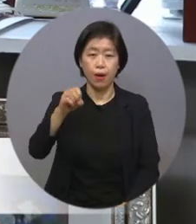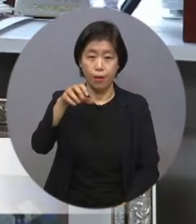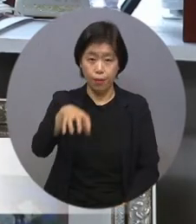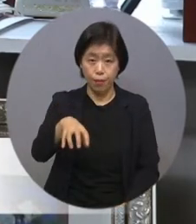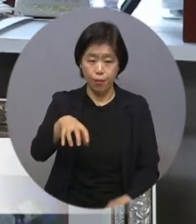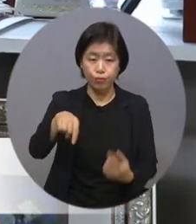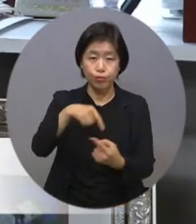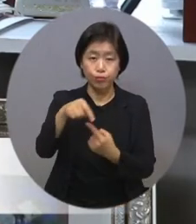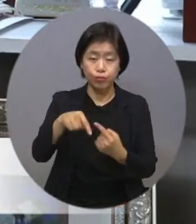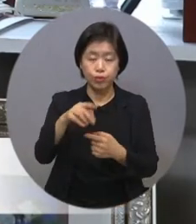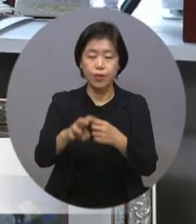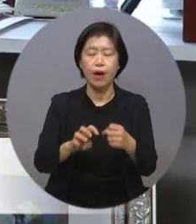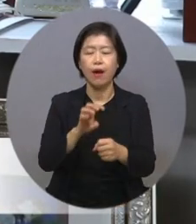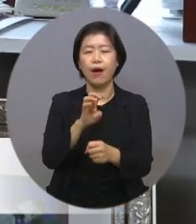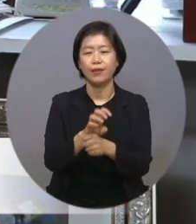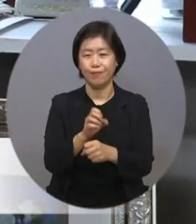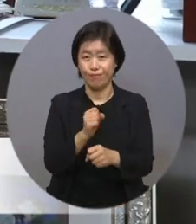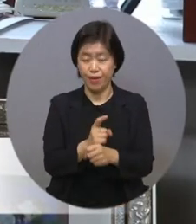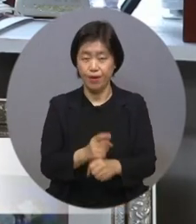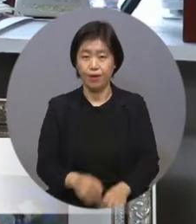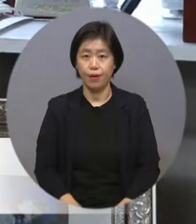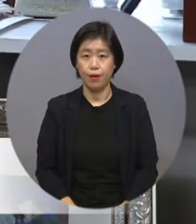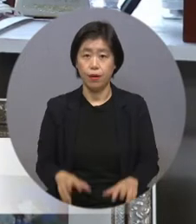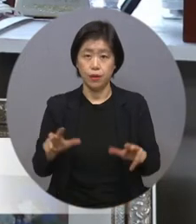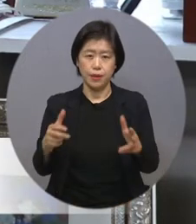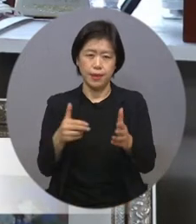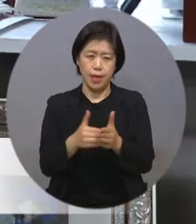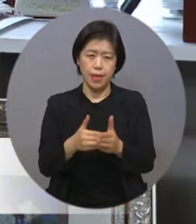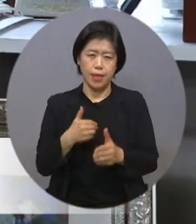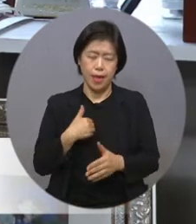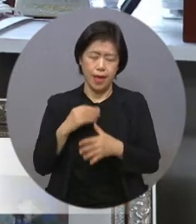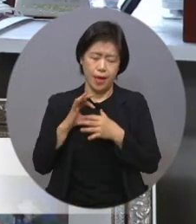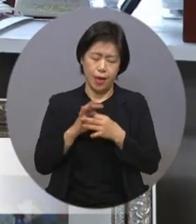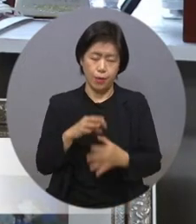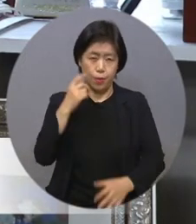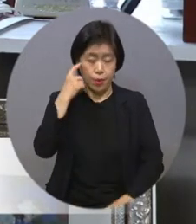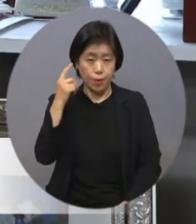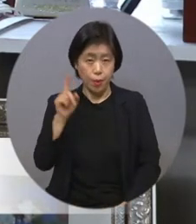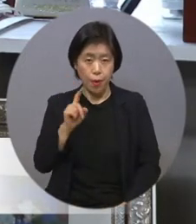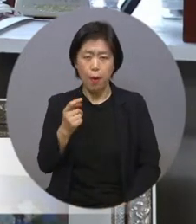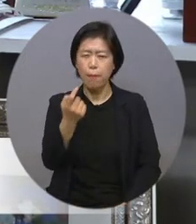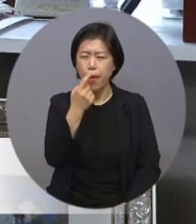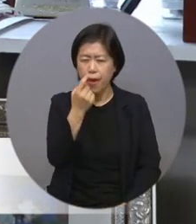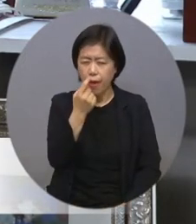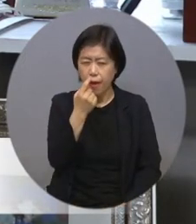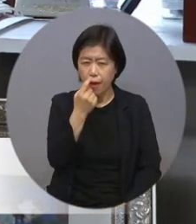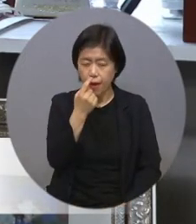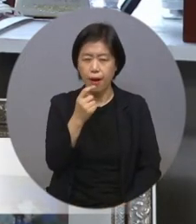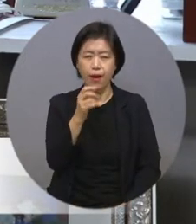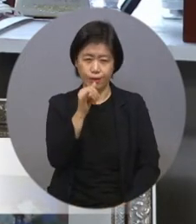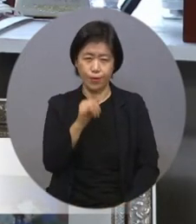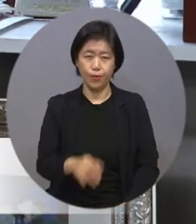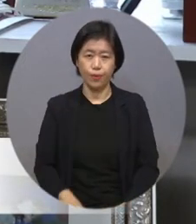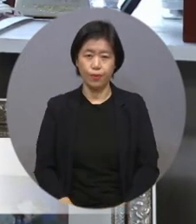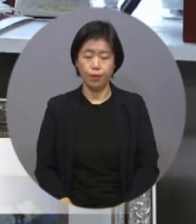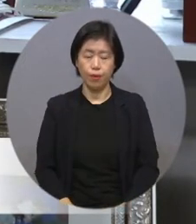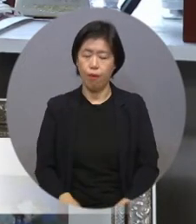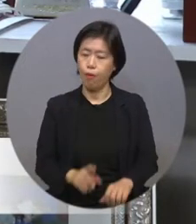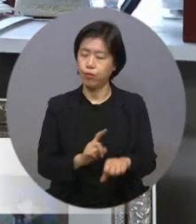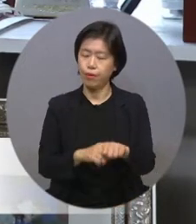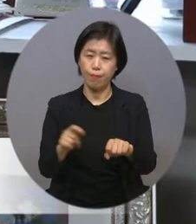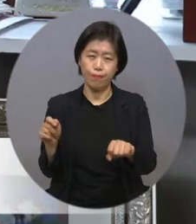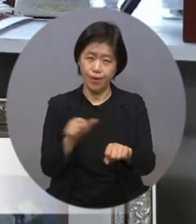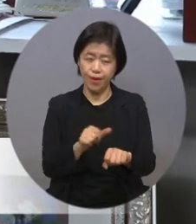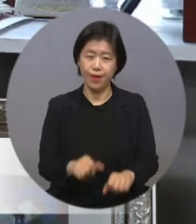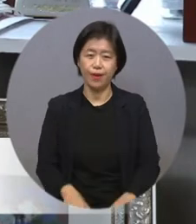되었습니다. 그런데 항상 배워가면서 지금까지 이 세월로 왔는데 너무 빨리 온 것도